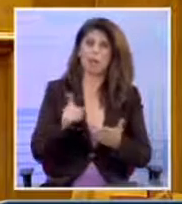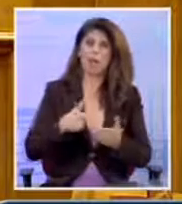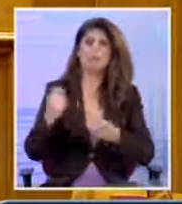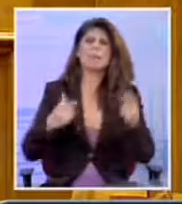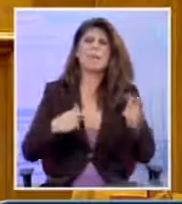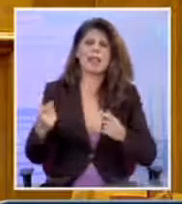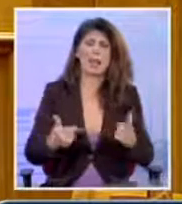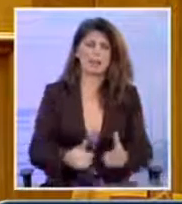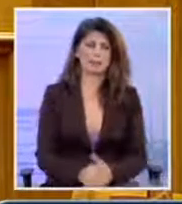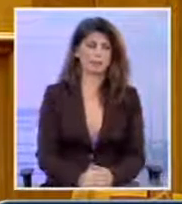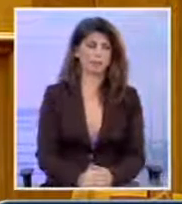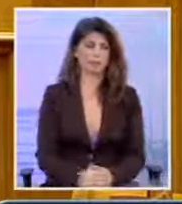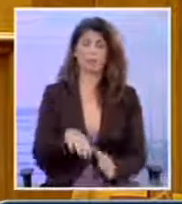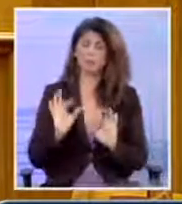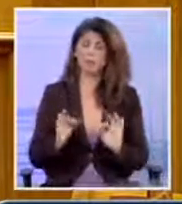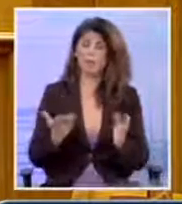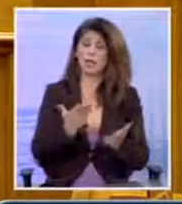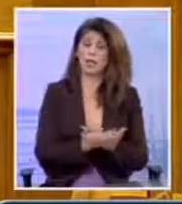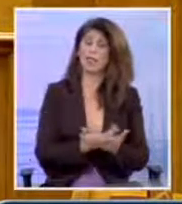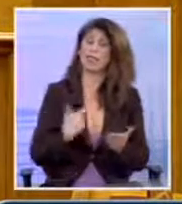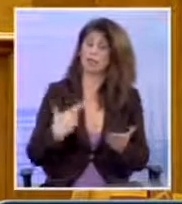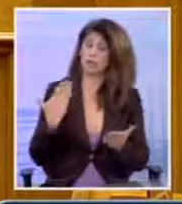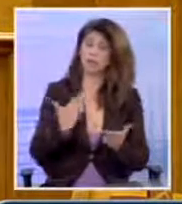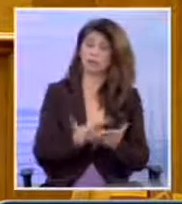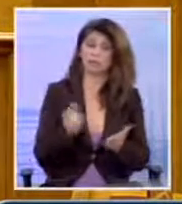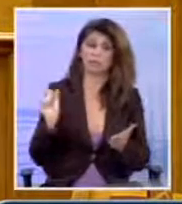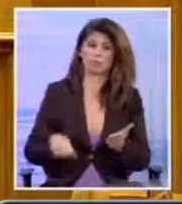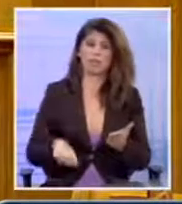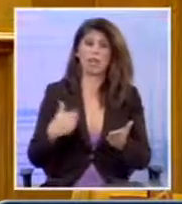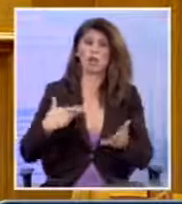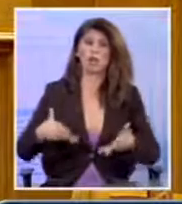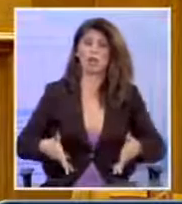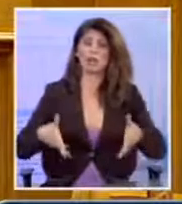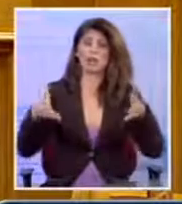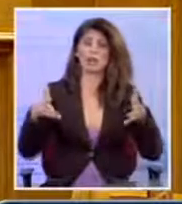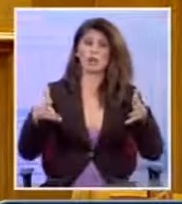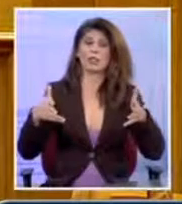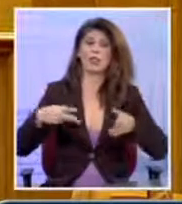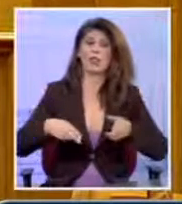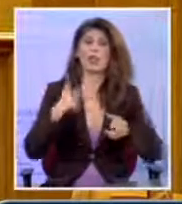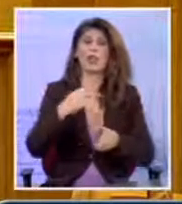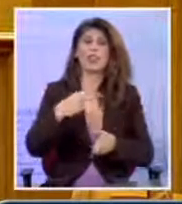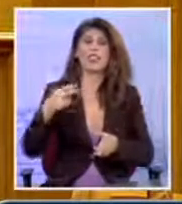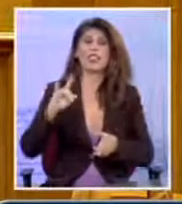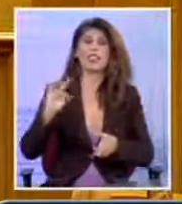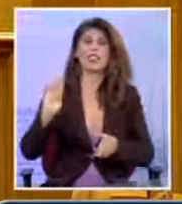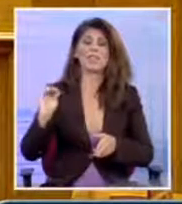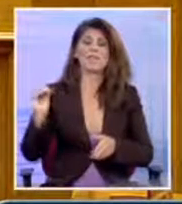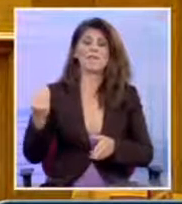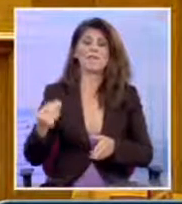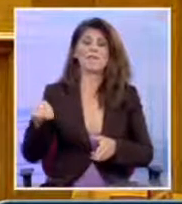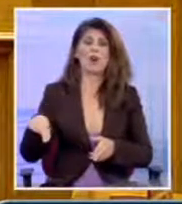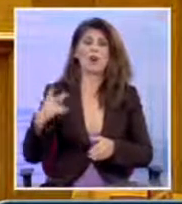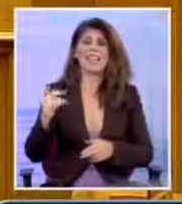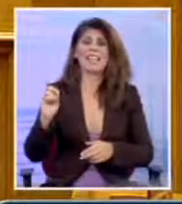Σπατάλη. Βεβαίως σας κατέθεσα. Σας κατέθεσα ότι το κτίριο στη Θιβών του Κεράνη με